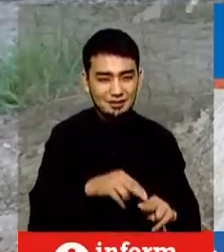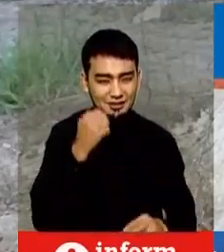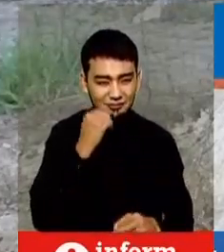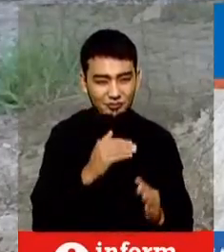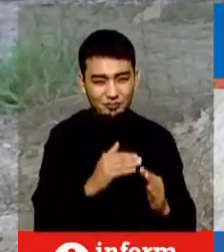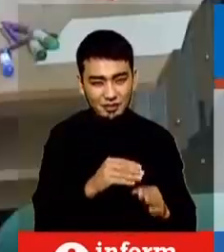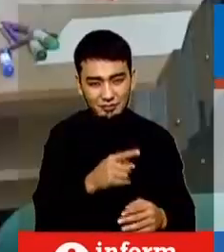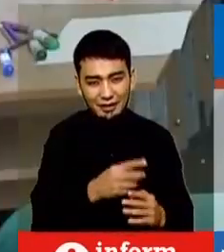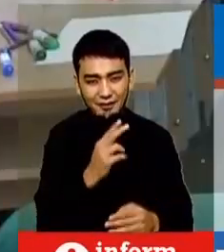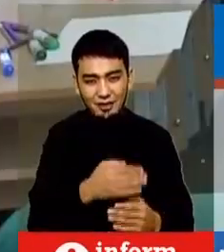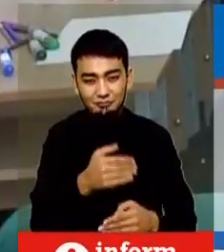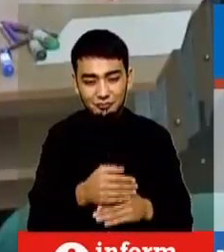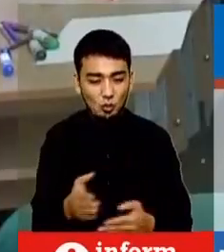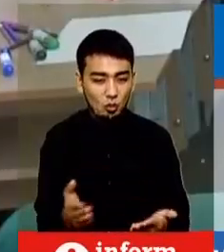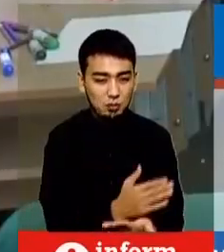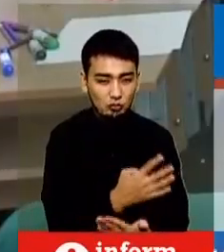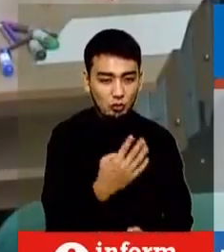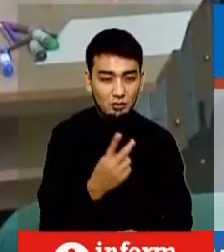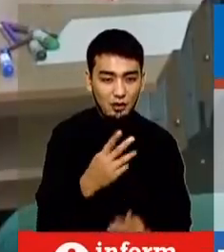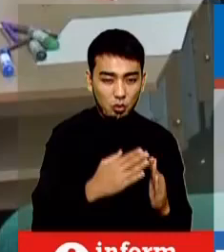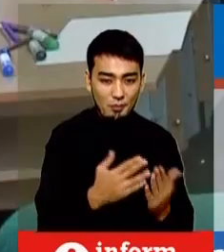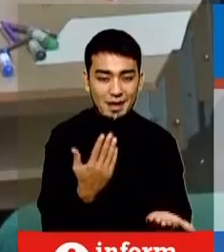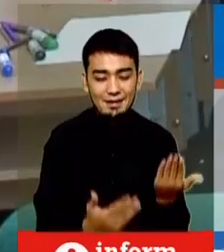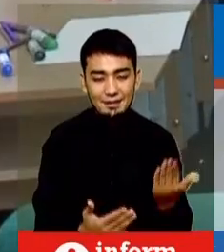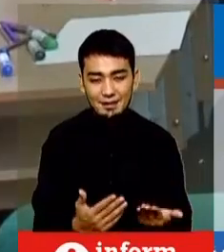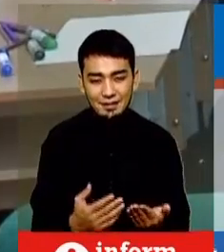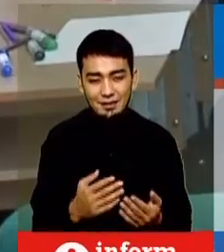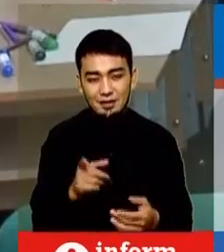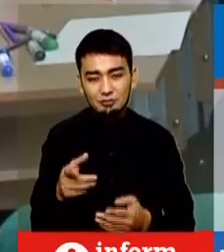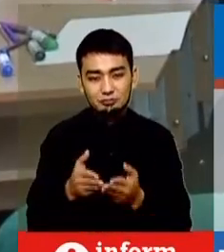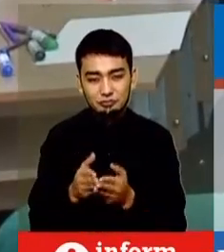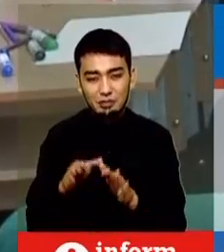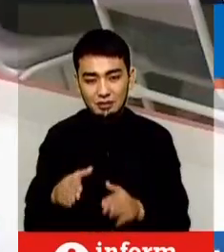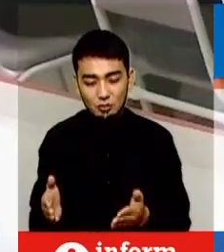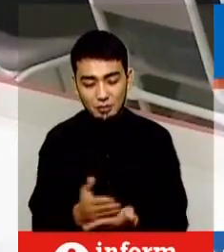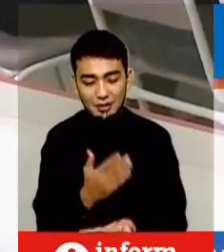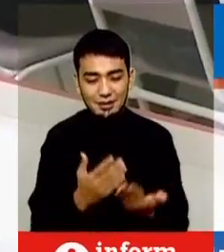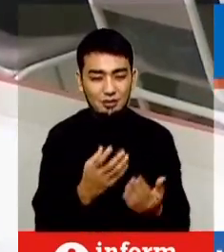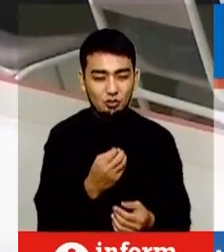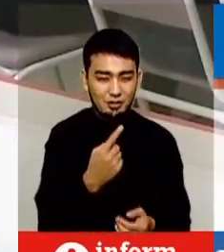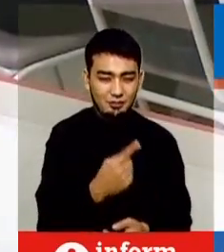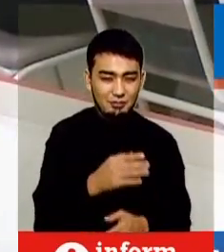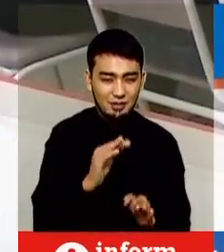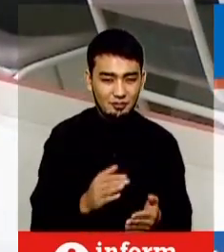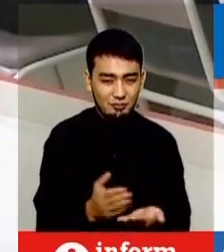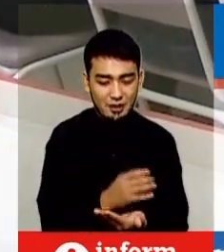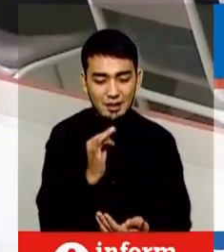людей. Сейчас здесь функционируют 2 школы с проектной мощностью более 2300 учащихся, а по факту